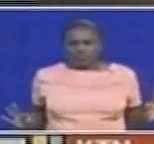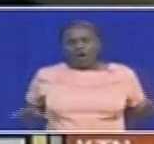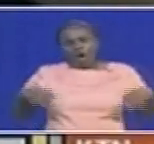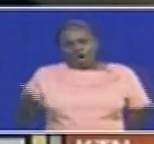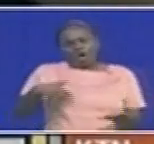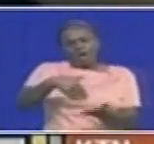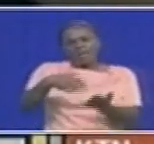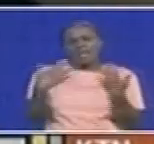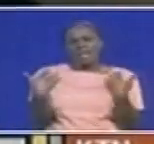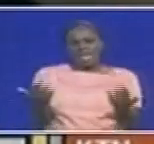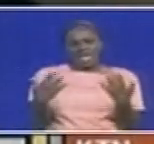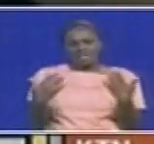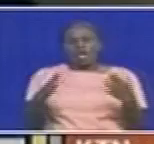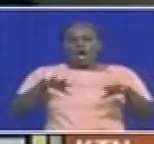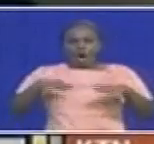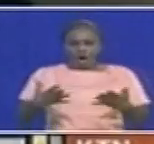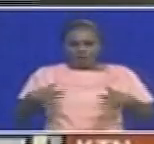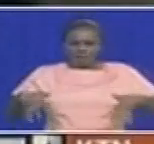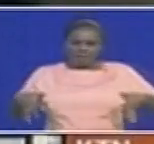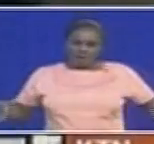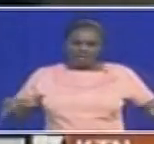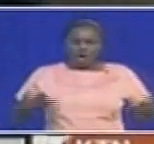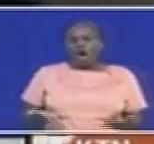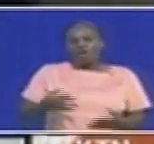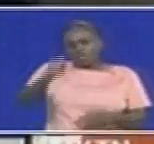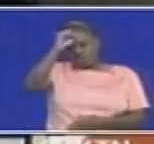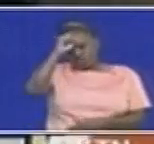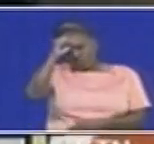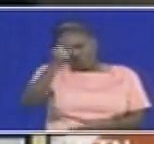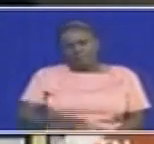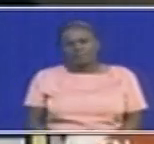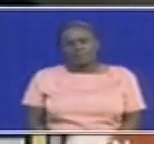lazy or fat or stupid.